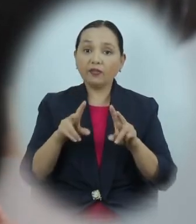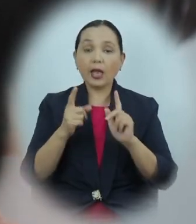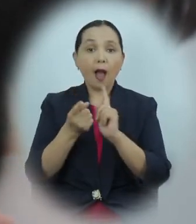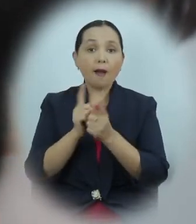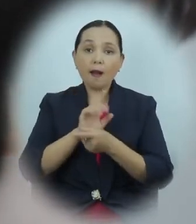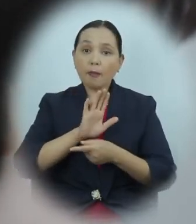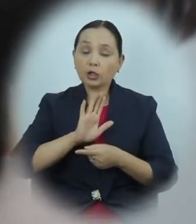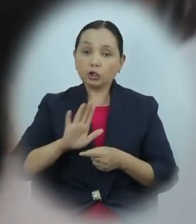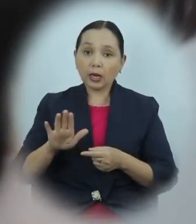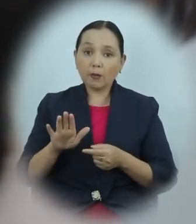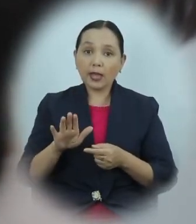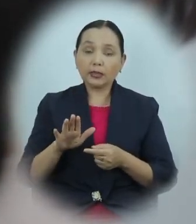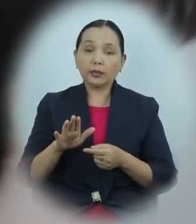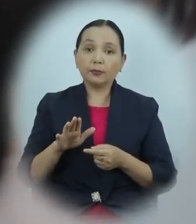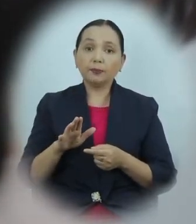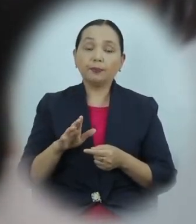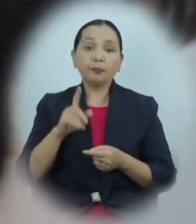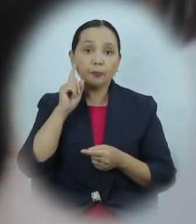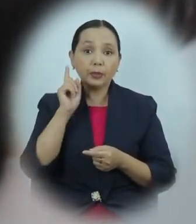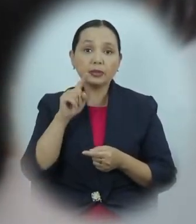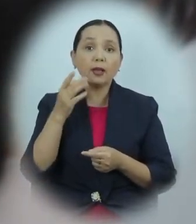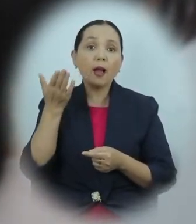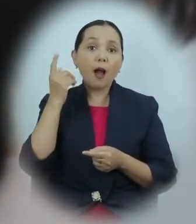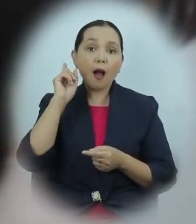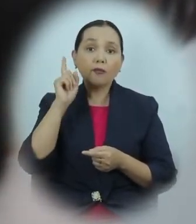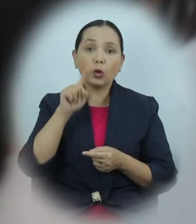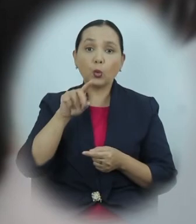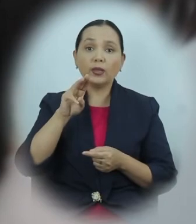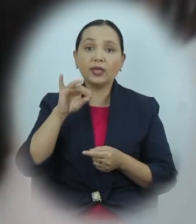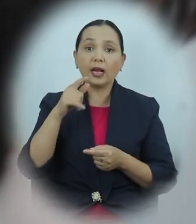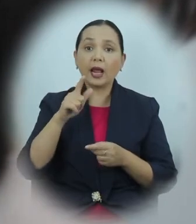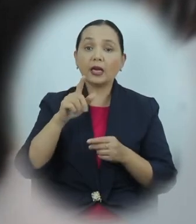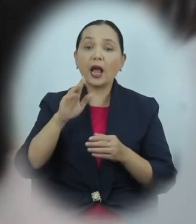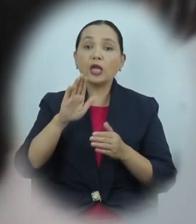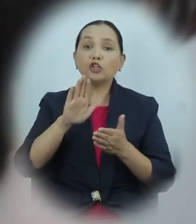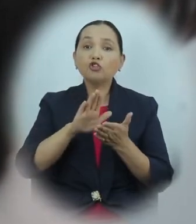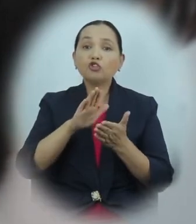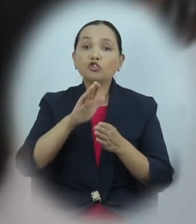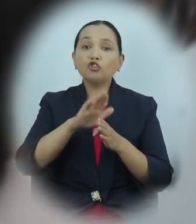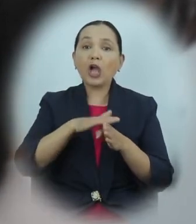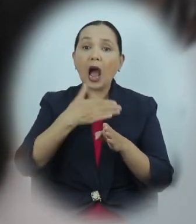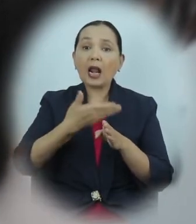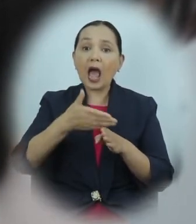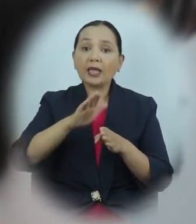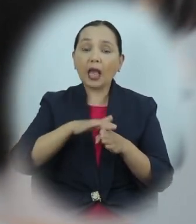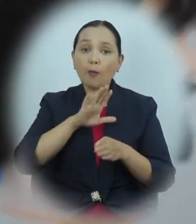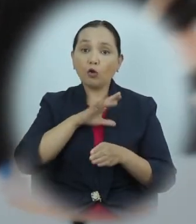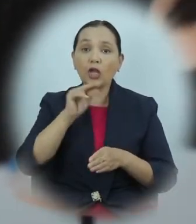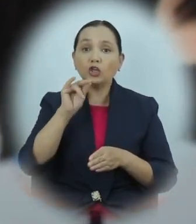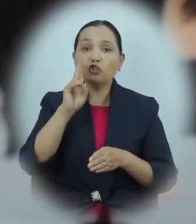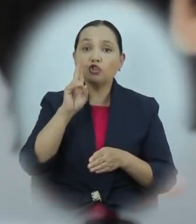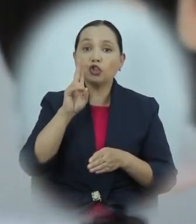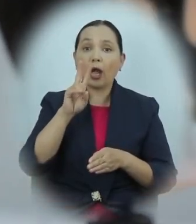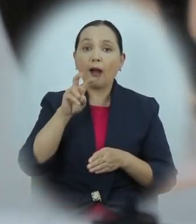almashtirilmaydi va bilsanglar, qadimda u tig'lar faqat chaqlangan bo'lardi. Hozir bu takomillashgani uchun